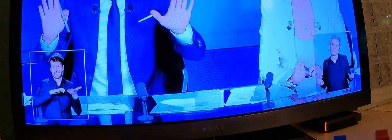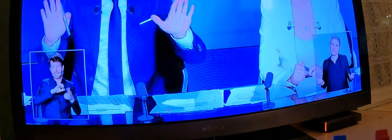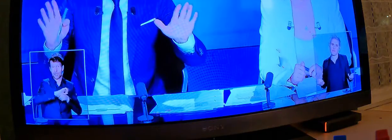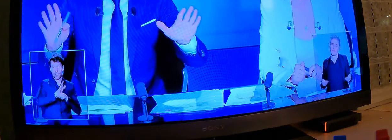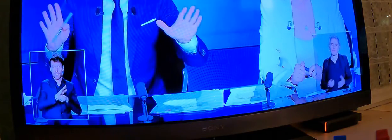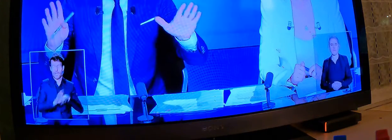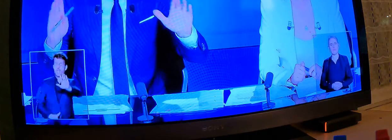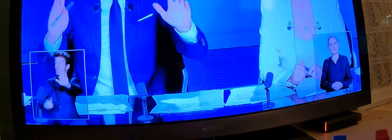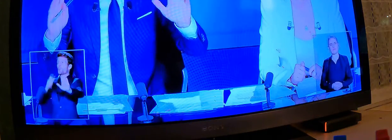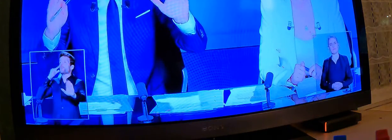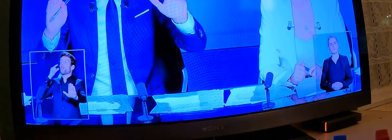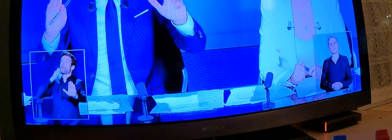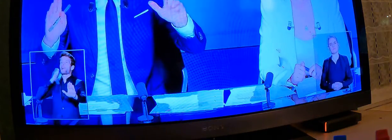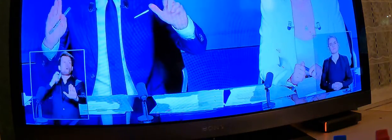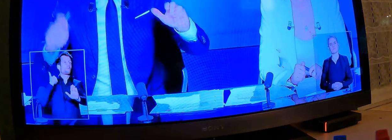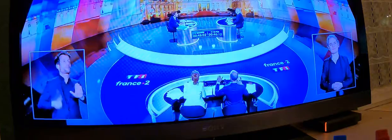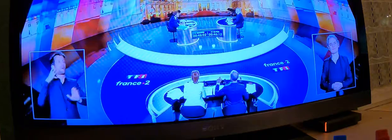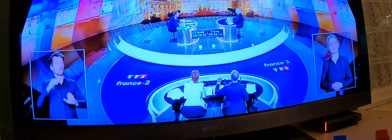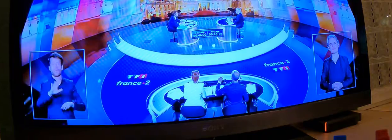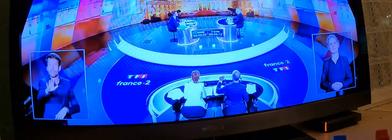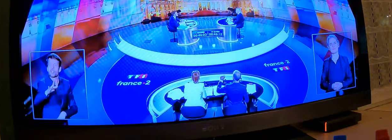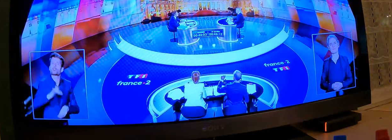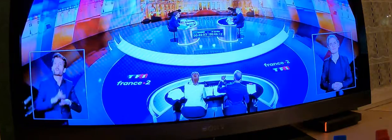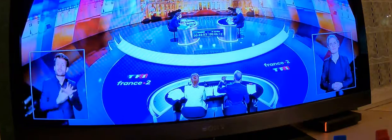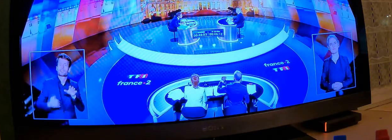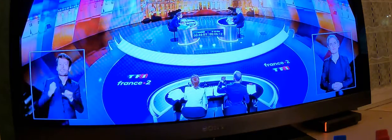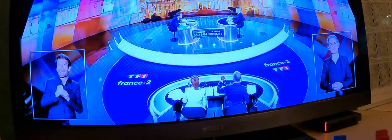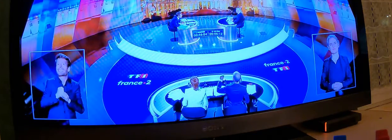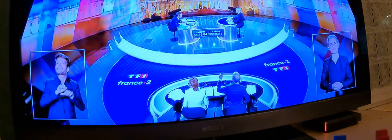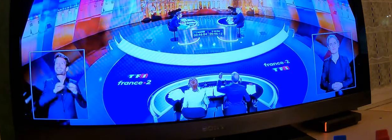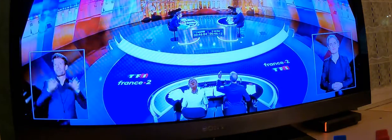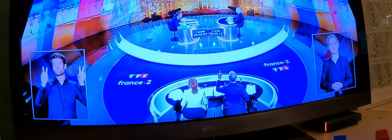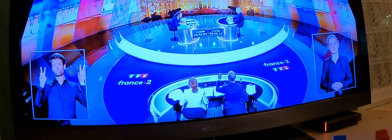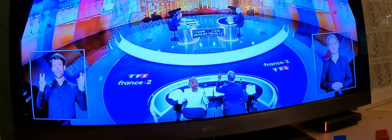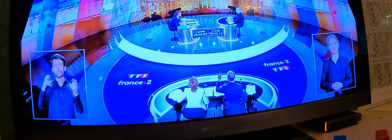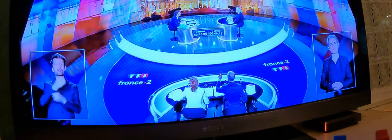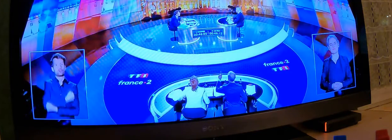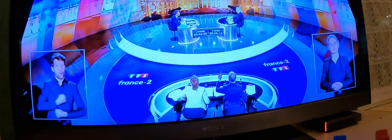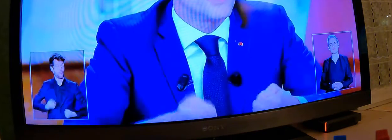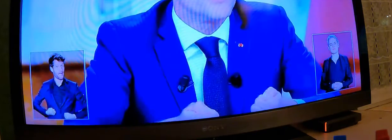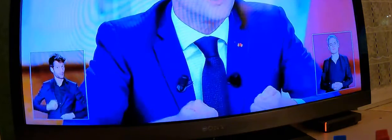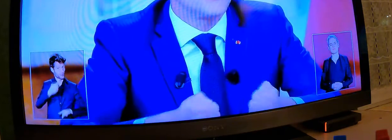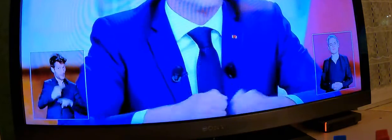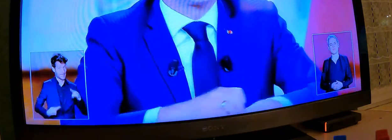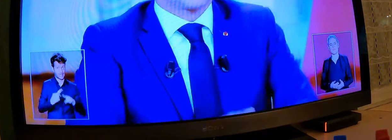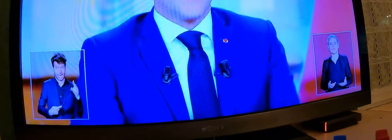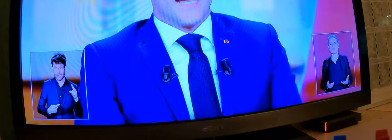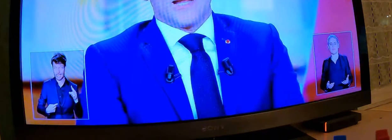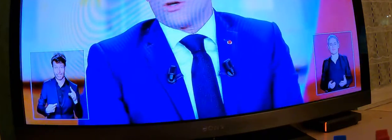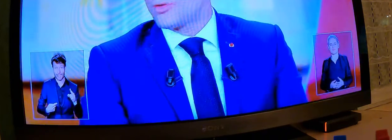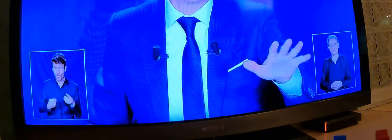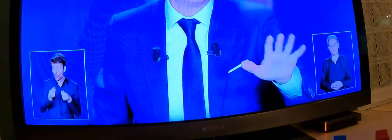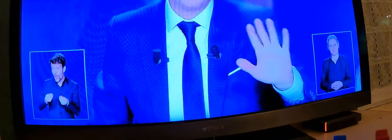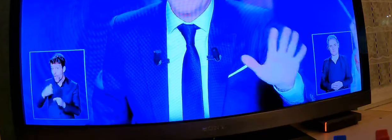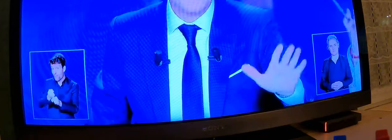Madame Le Pen, vous êtes opposée. Nous avons mis en place un système de chômage partiel qui a protégé nos emplois. L'industrie, on l'a fait comme ça.